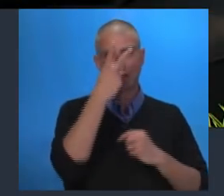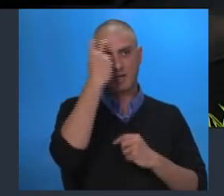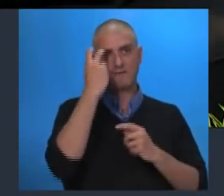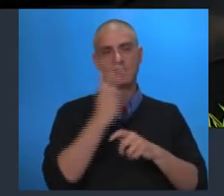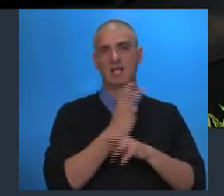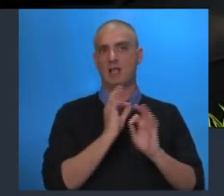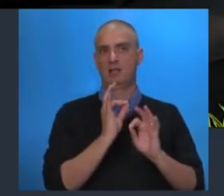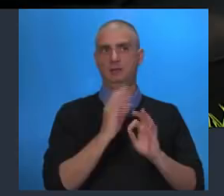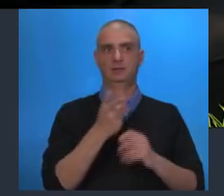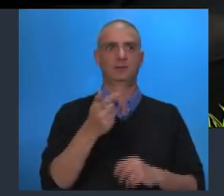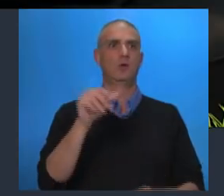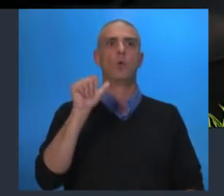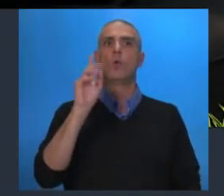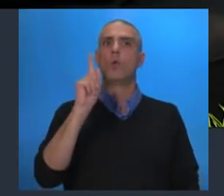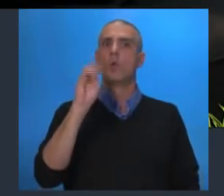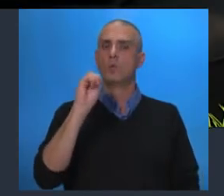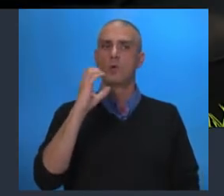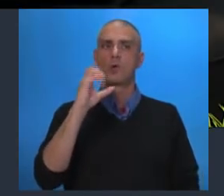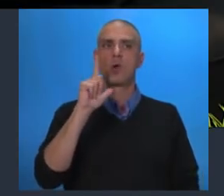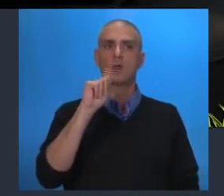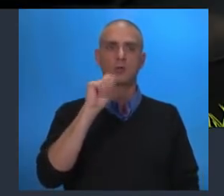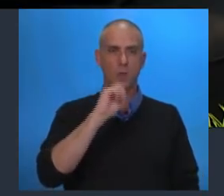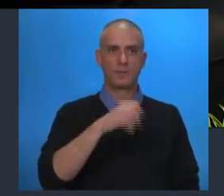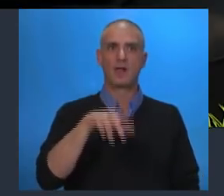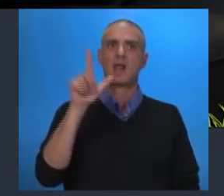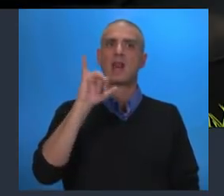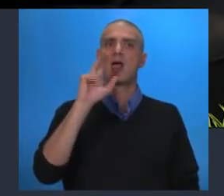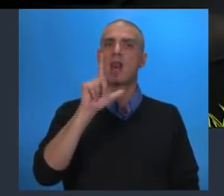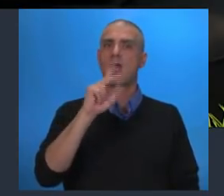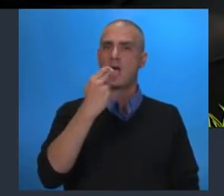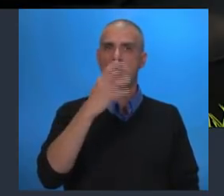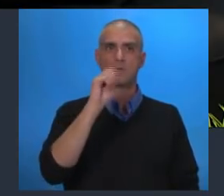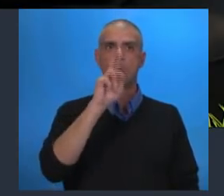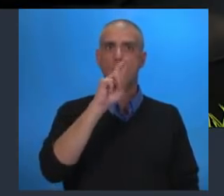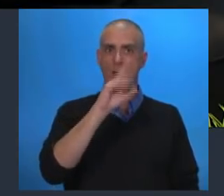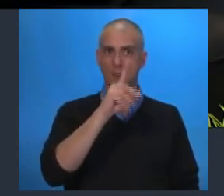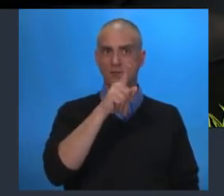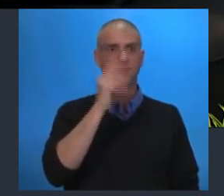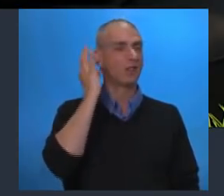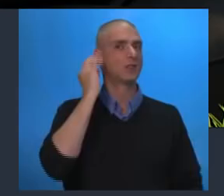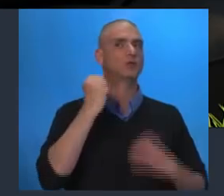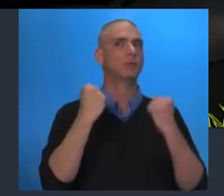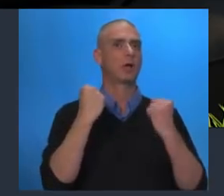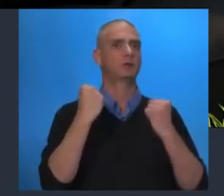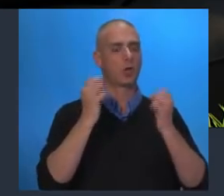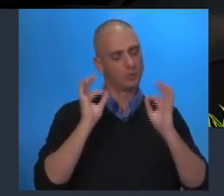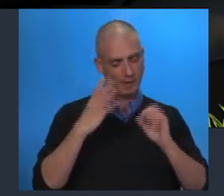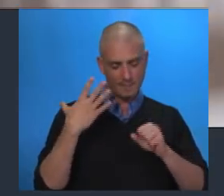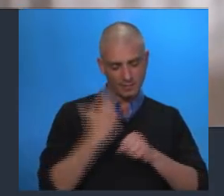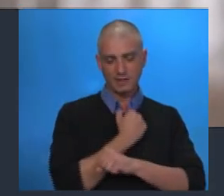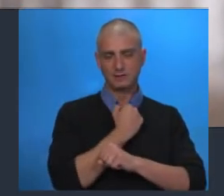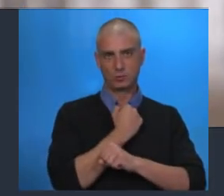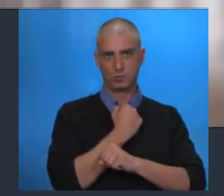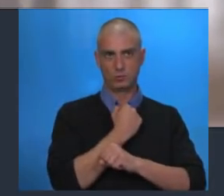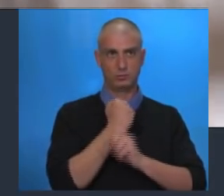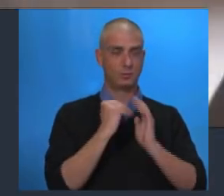אום כולתום ולילה מוראד ואסמהאן. ואלה נשים חזקות שבאמת ניצחו.